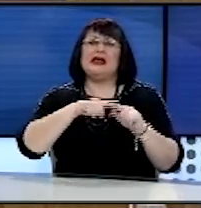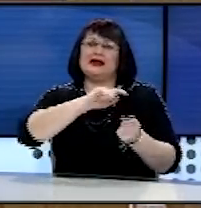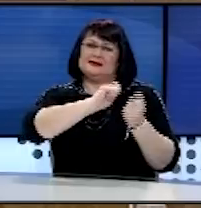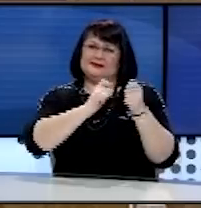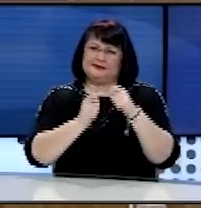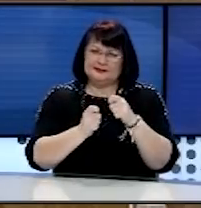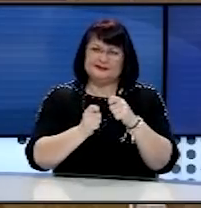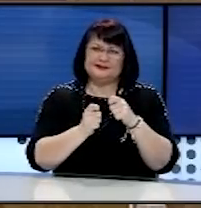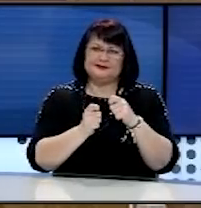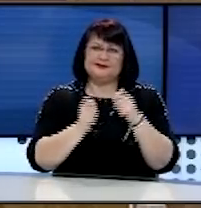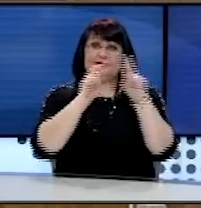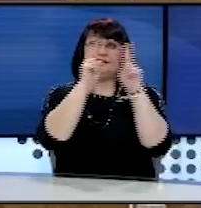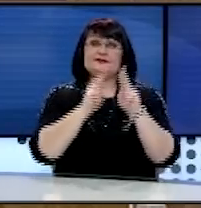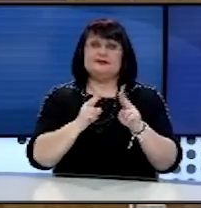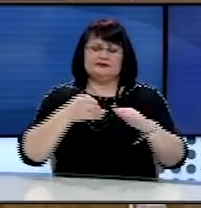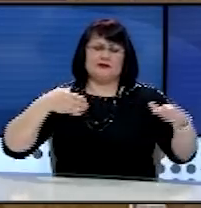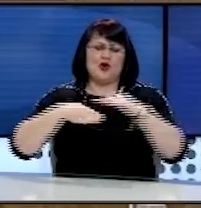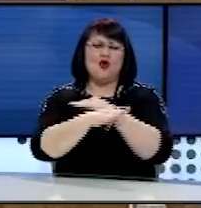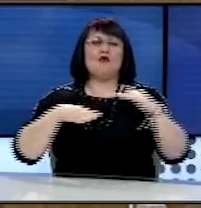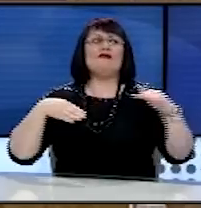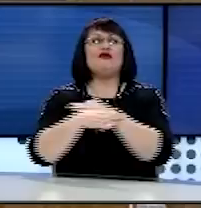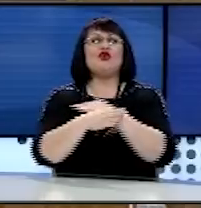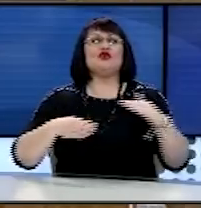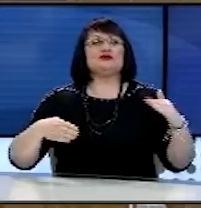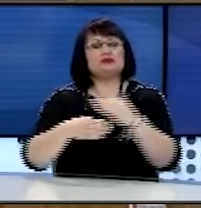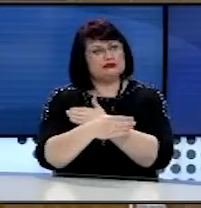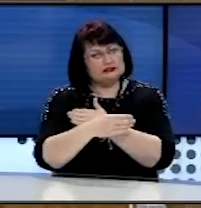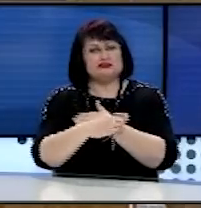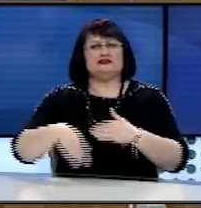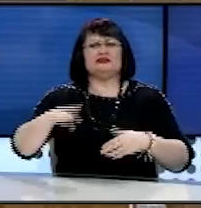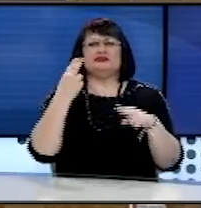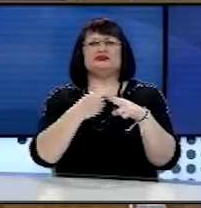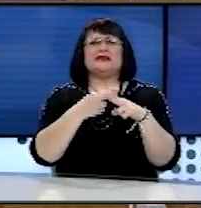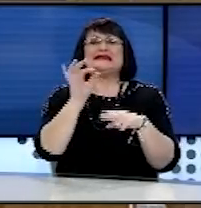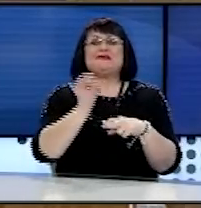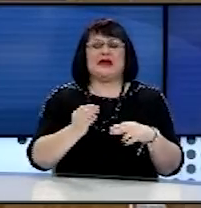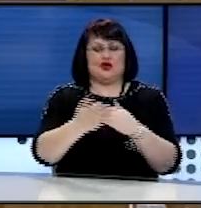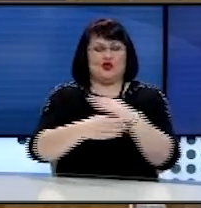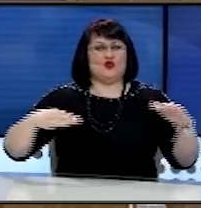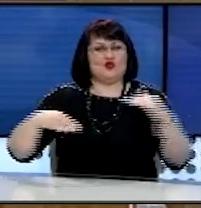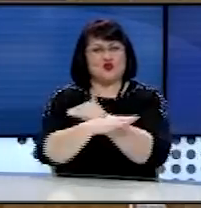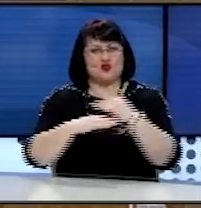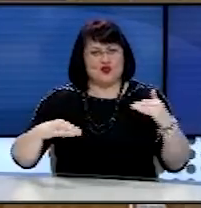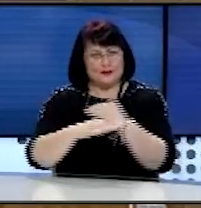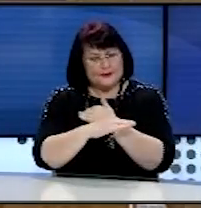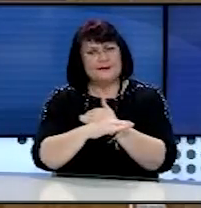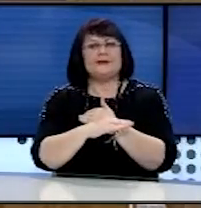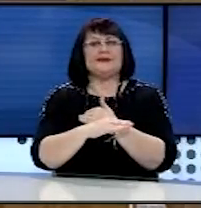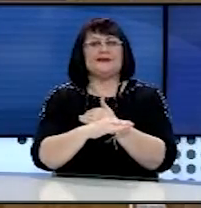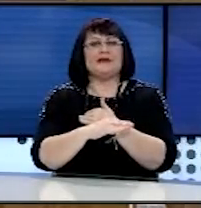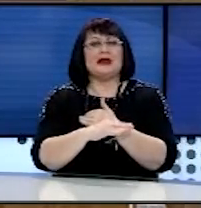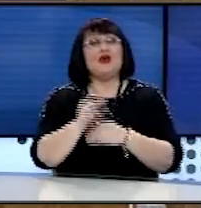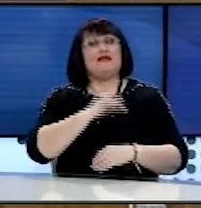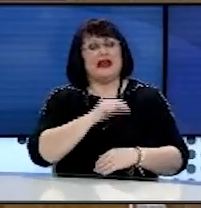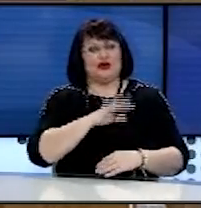μετατρέπεται σε ένα διεθνή κόμβο, κάτι που θα ωφελήσει τον ελληνικό λαό. Μάλιστα. Το παράδειγμα όμως της